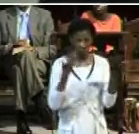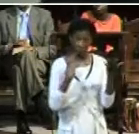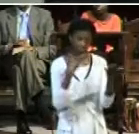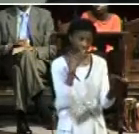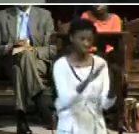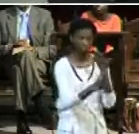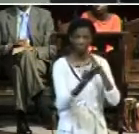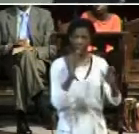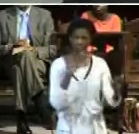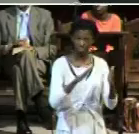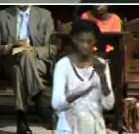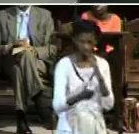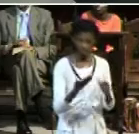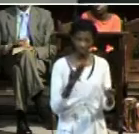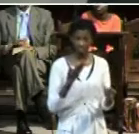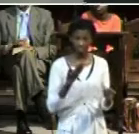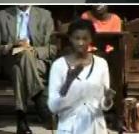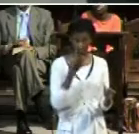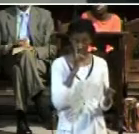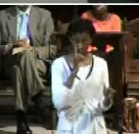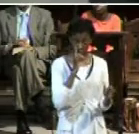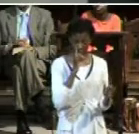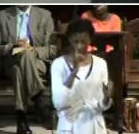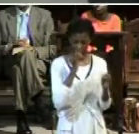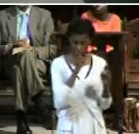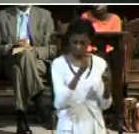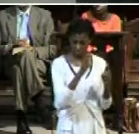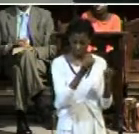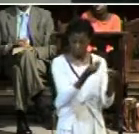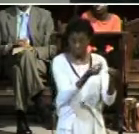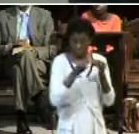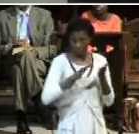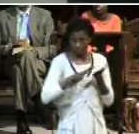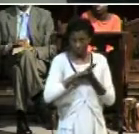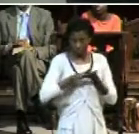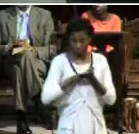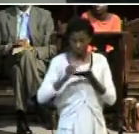reconnaissance du pardon qui lui avait été donné.